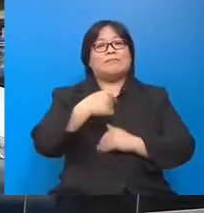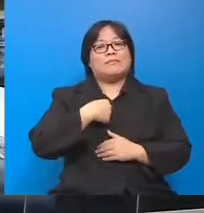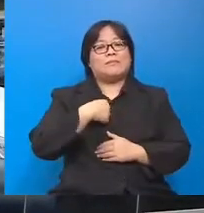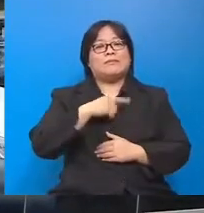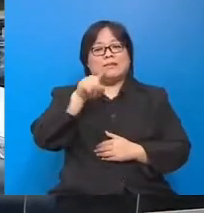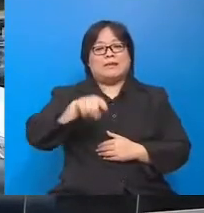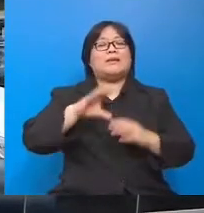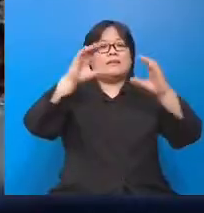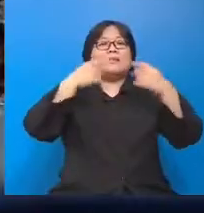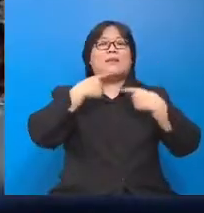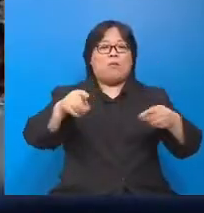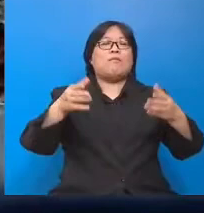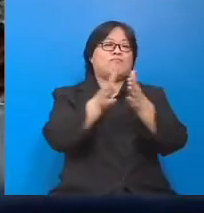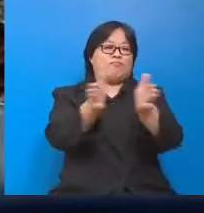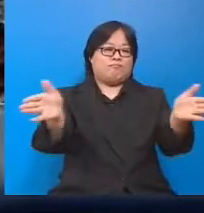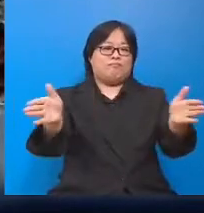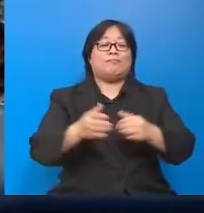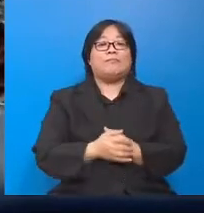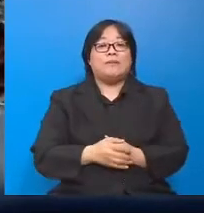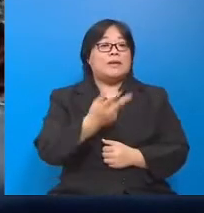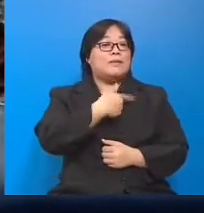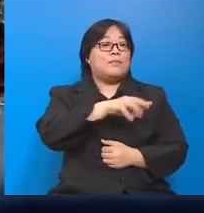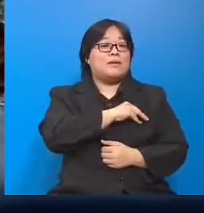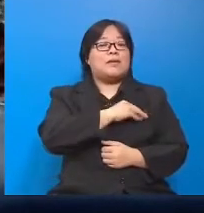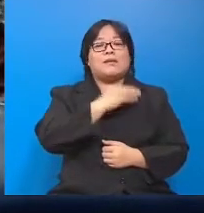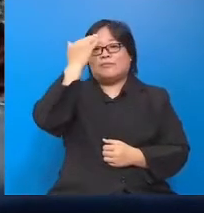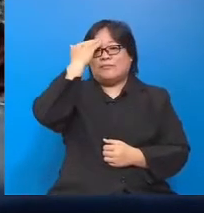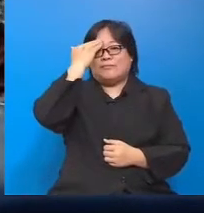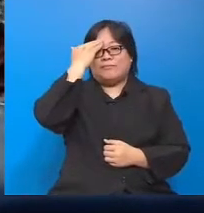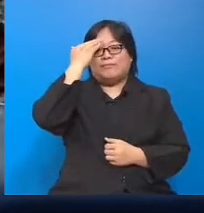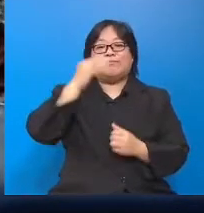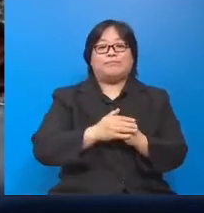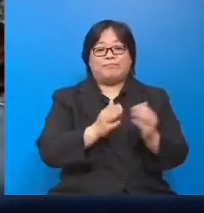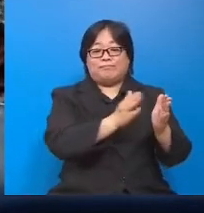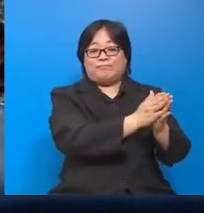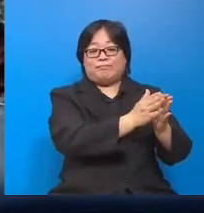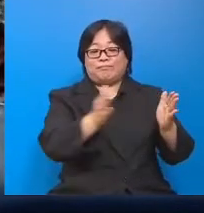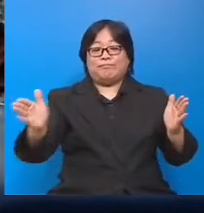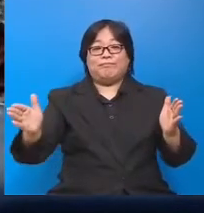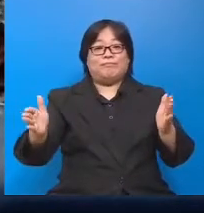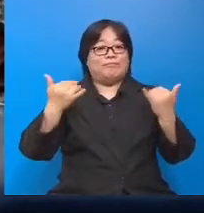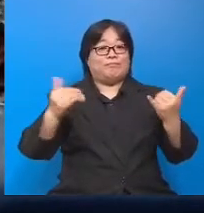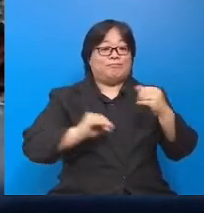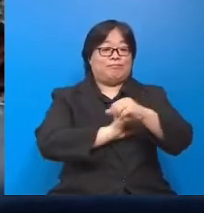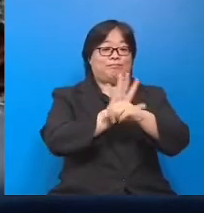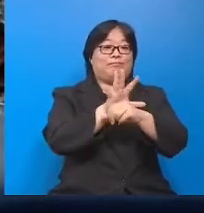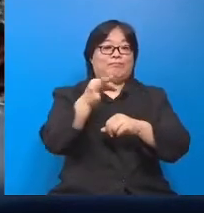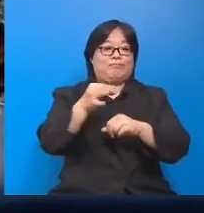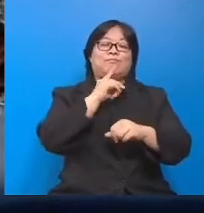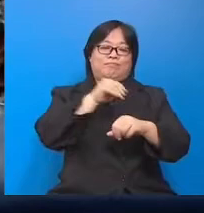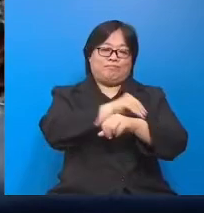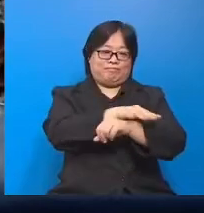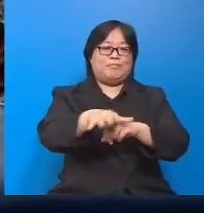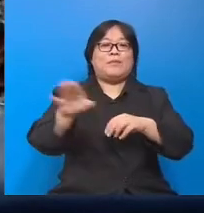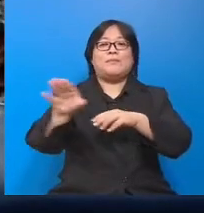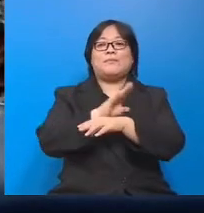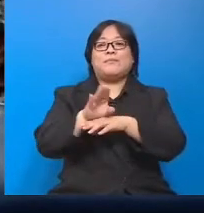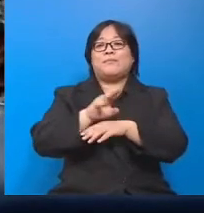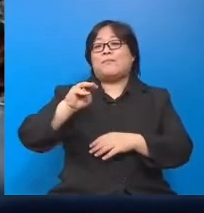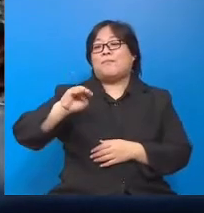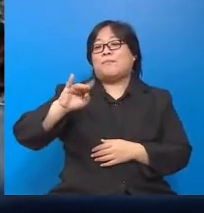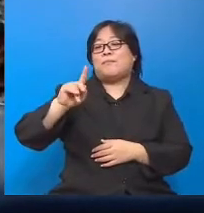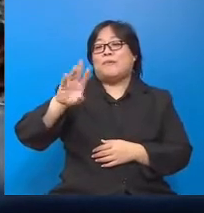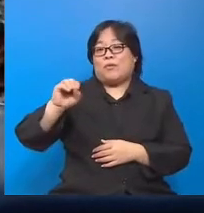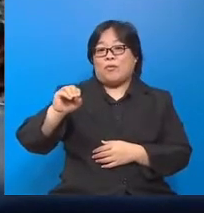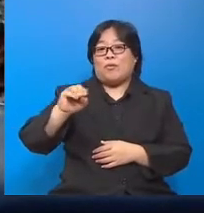saya baca secara umum data itu Kementerian mengambil maklum panjang tempo penularan wabah Qolbi 19.net menjejaskan penyiksaan bawah